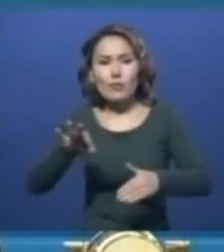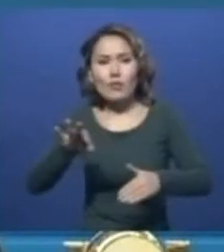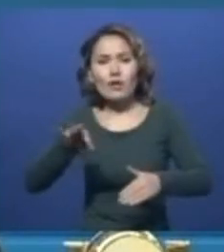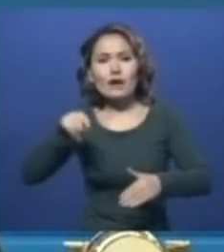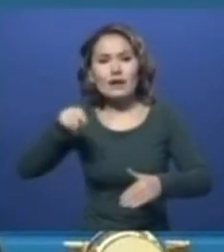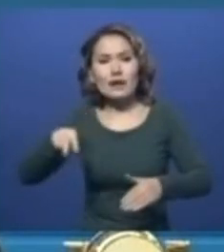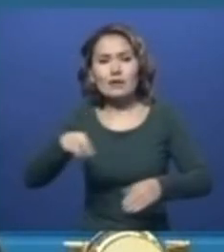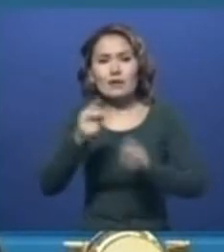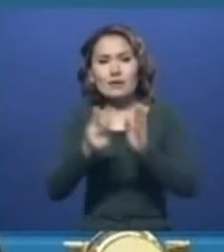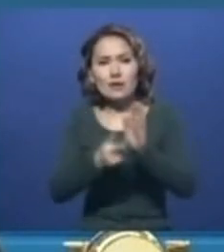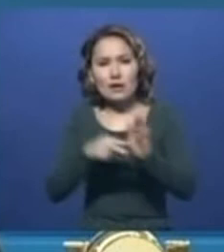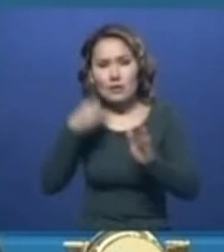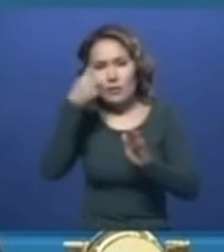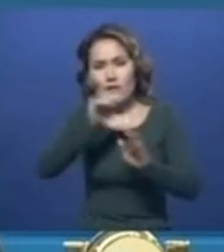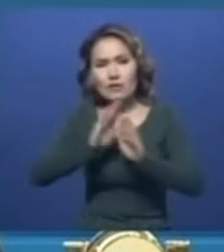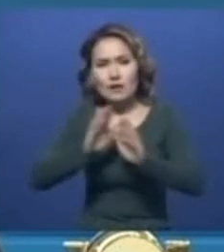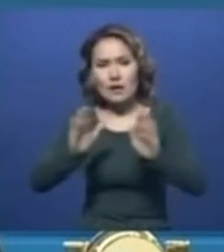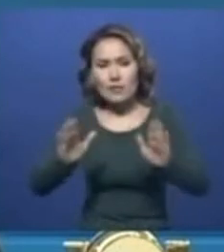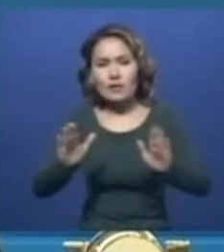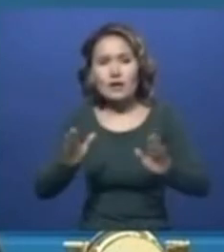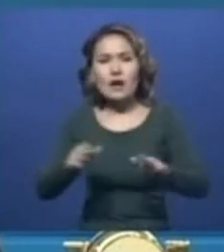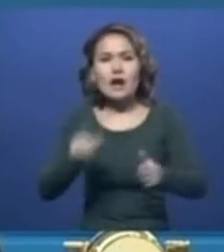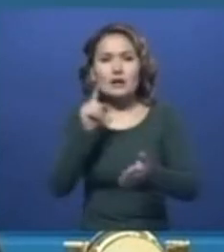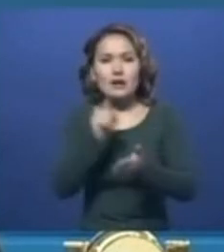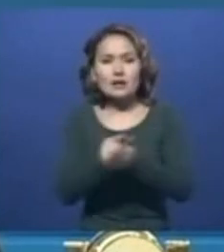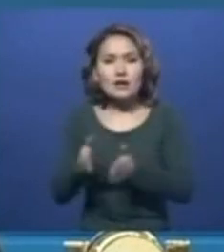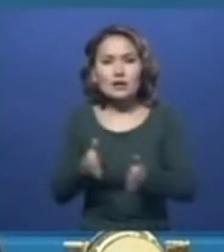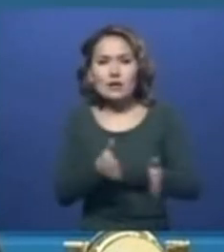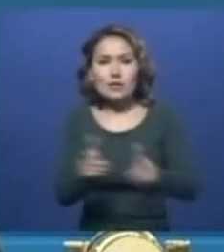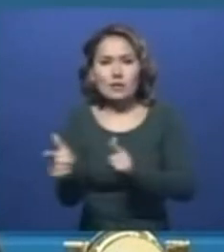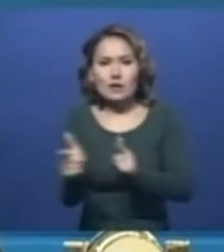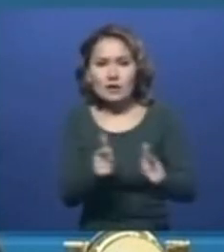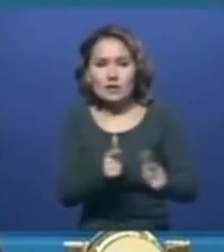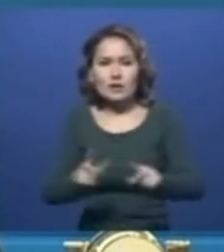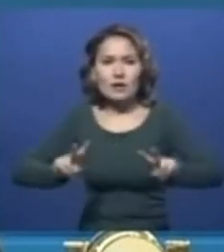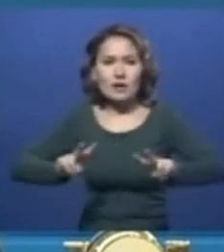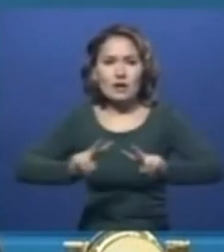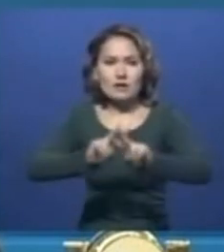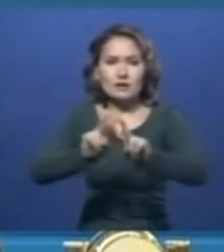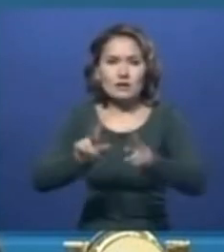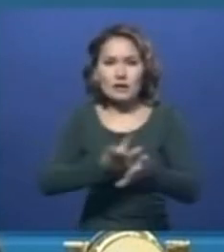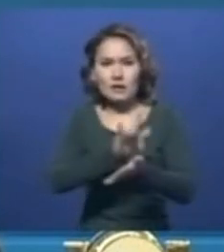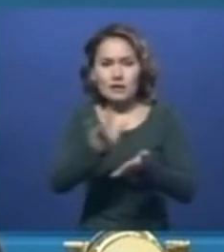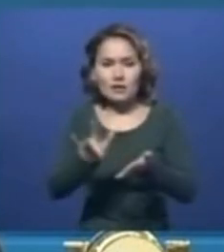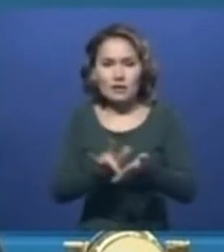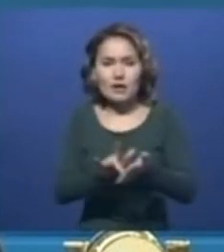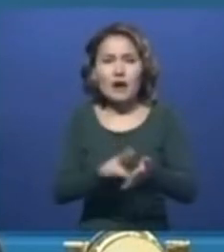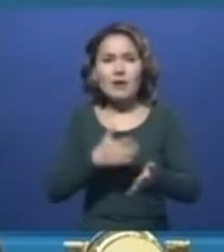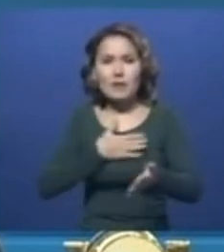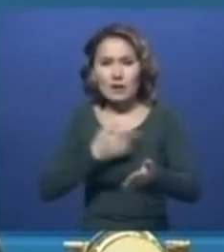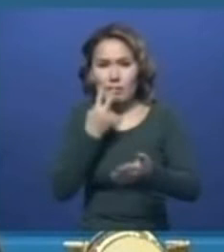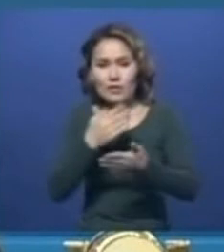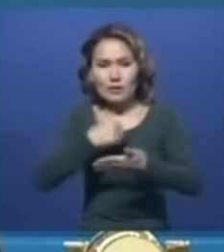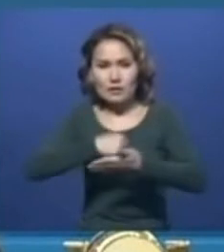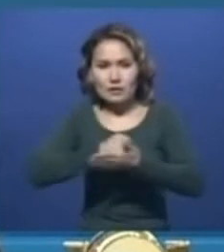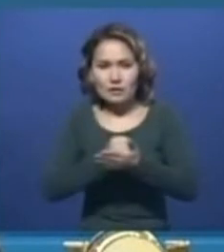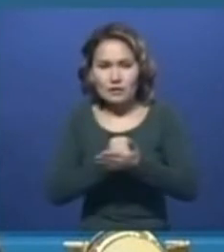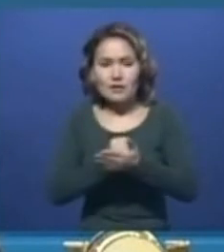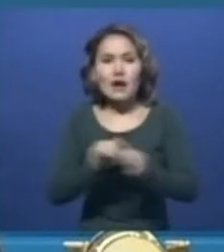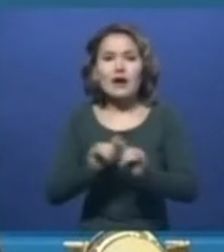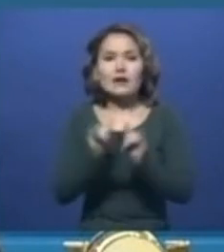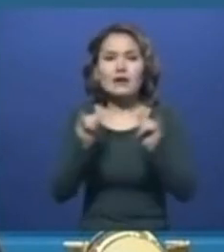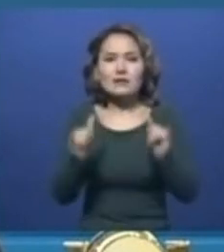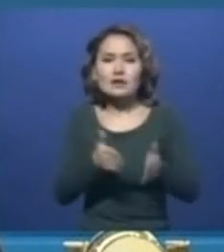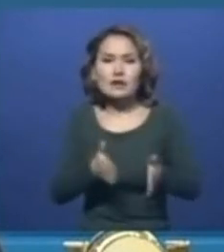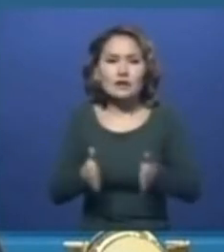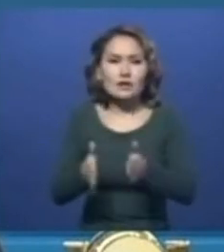нужно позаботиться о развитии транспортной инфраструктуры Астаны. Мы уже предусмотрели развитие дорог